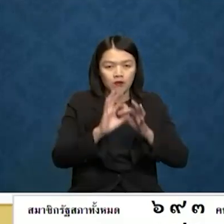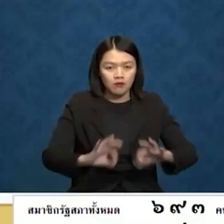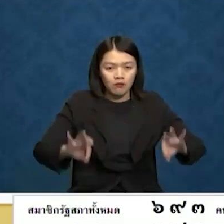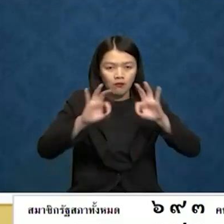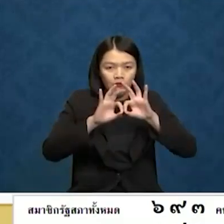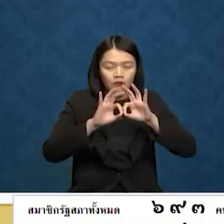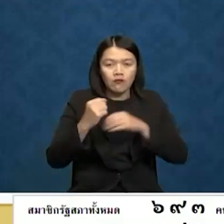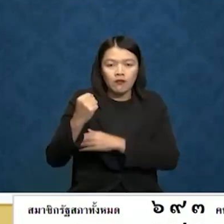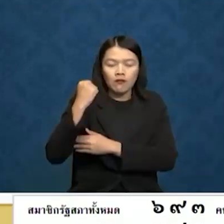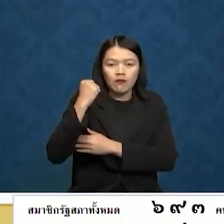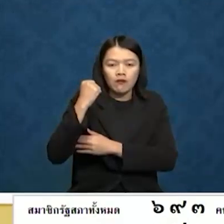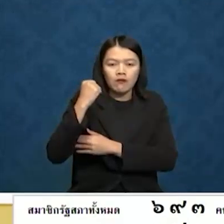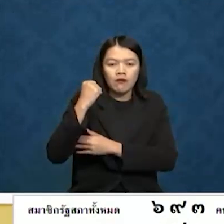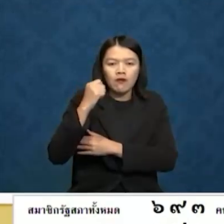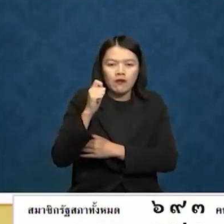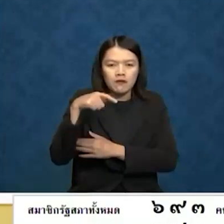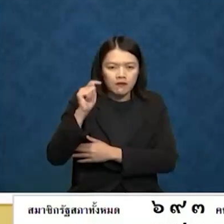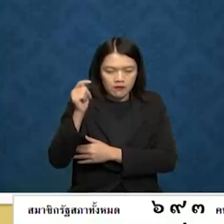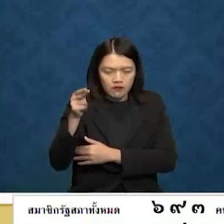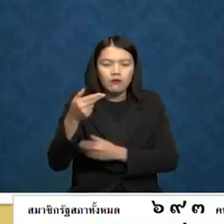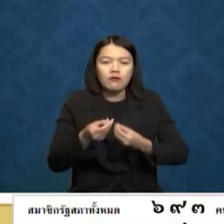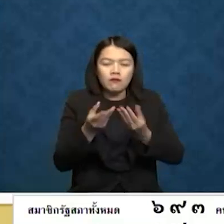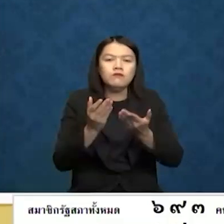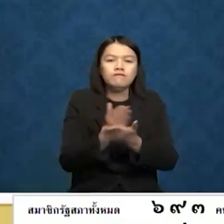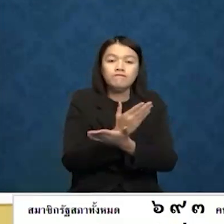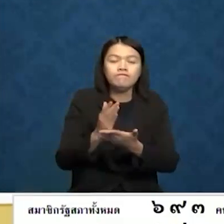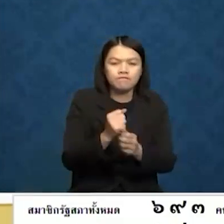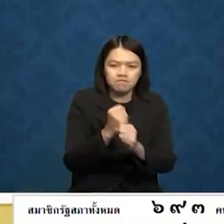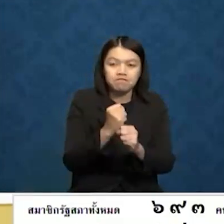ญในการกระจายอำนาจสู่องค์กรปกครองท้องถิ่นถึงแม้ยังล่าช้